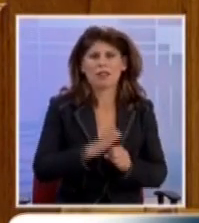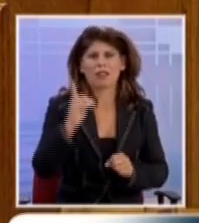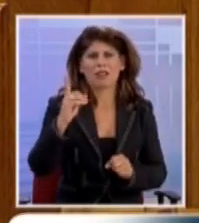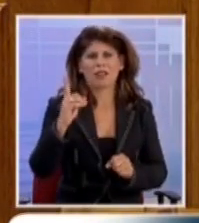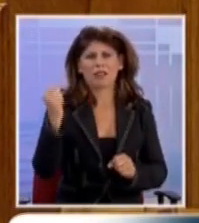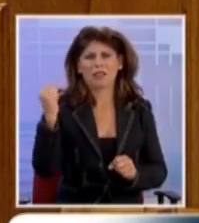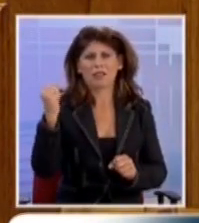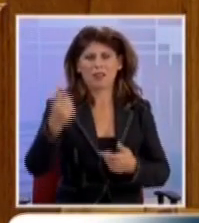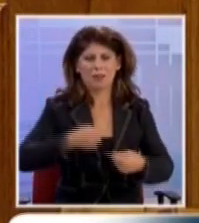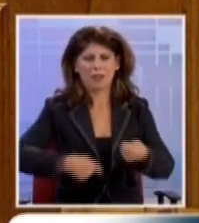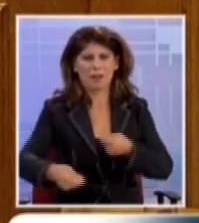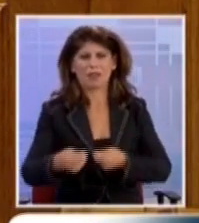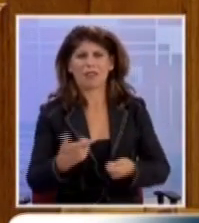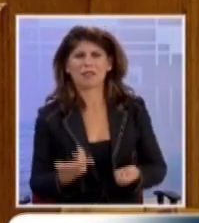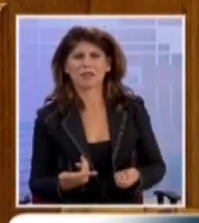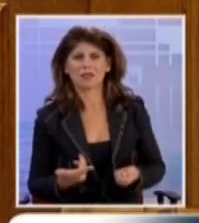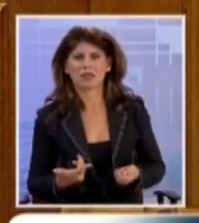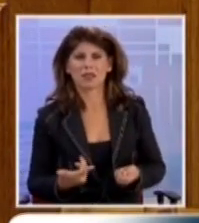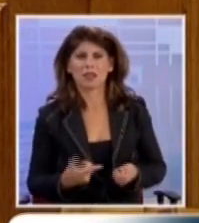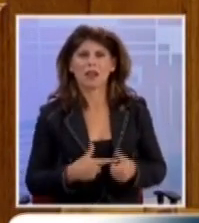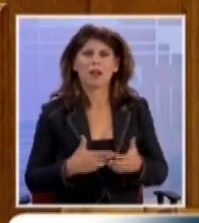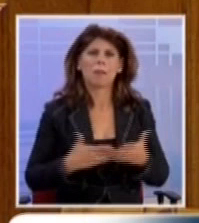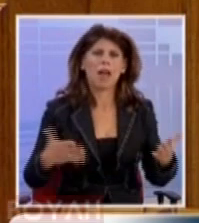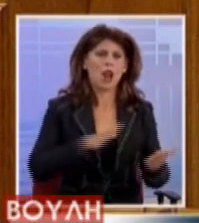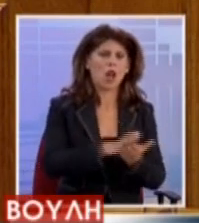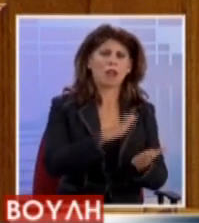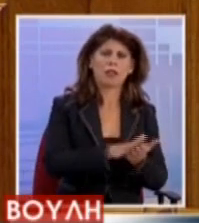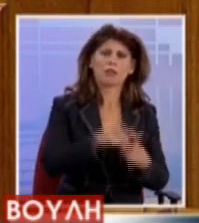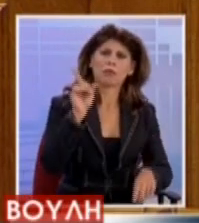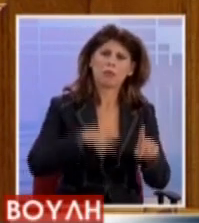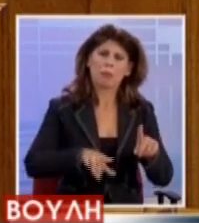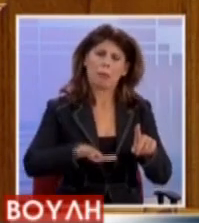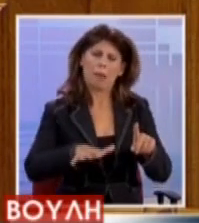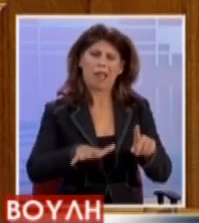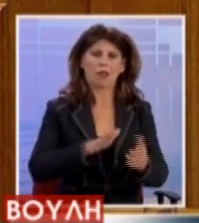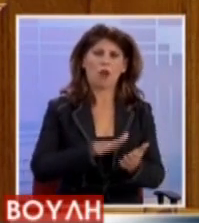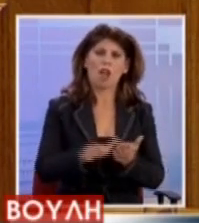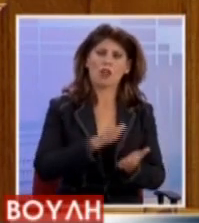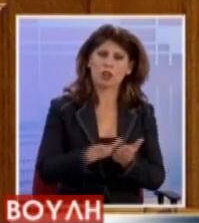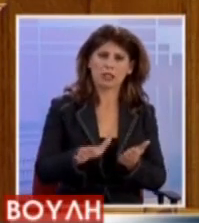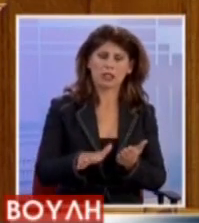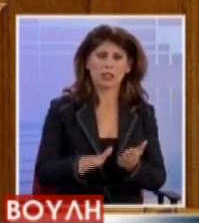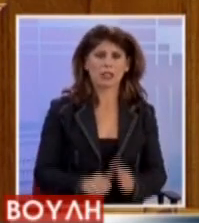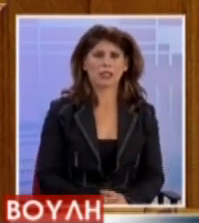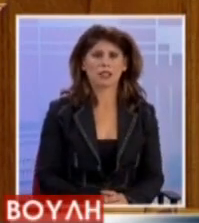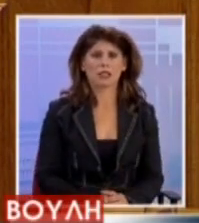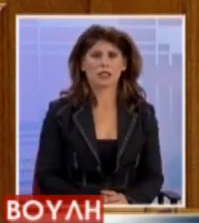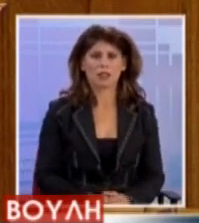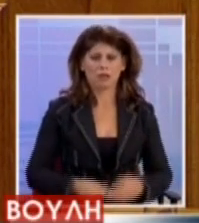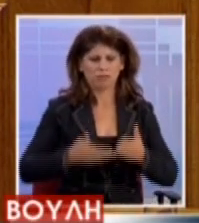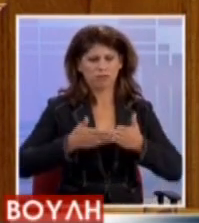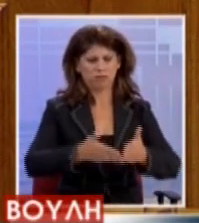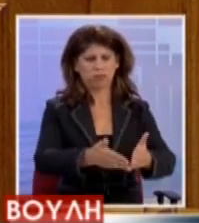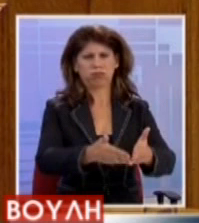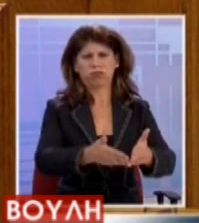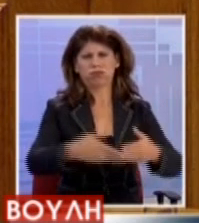ισχυρός επιχειρηματίας, ένας μεγαλοεκδότης, καμιά φορά και μέτριος εκδότης, ένας